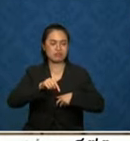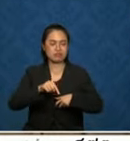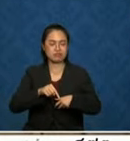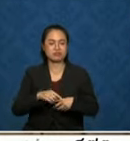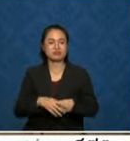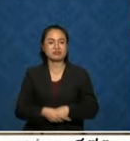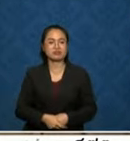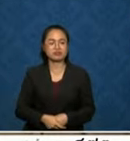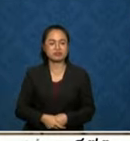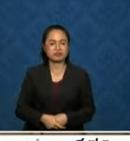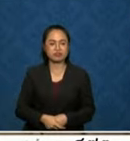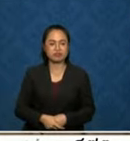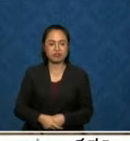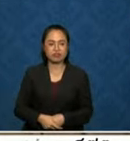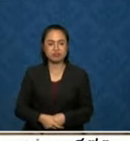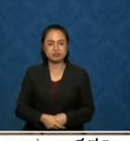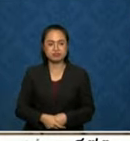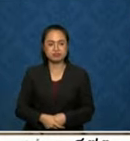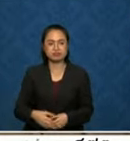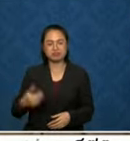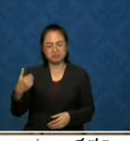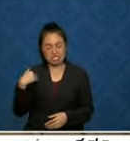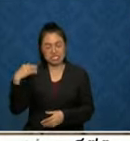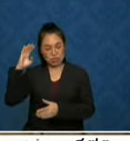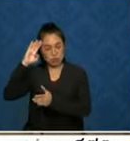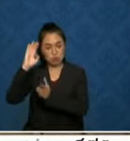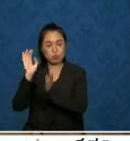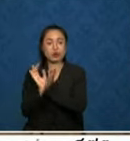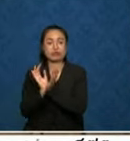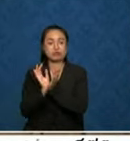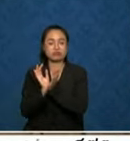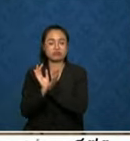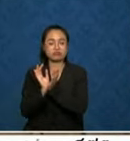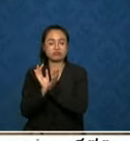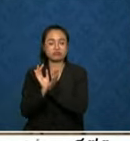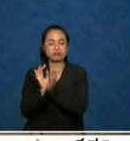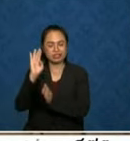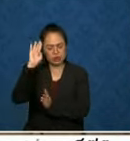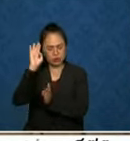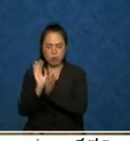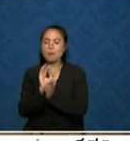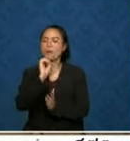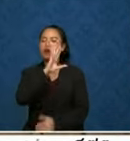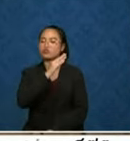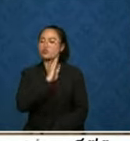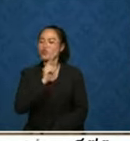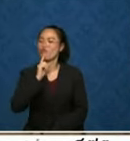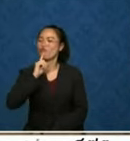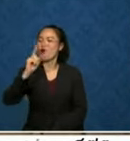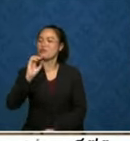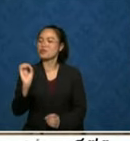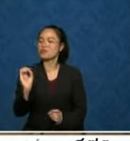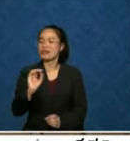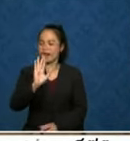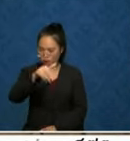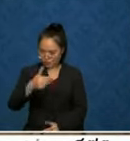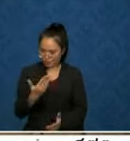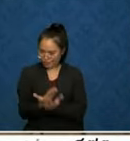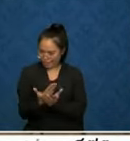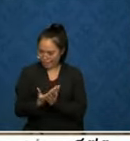นะครับแค่นั้นไม่พอนะครับยังมีตำรวจนะครับตำรวจก็บอกว่าถ้าจะไม่ให้ดำเนินคดีนะครับก็ขอด้วยนะ